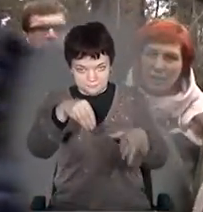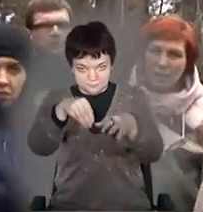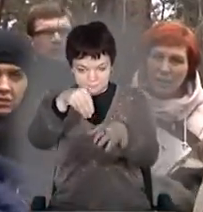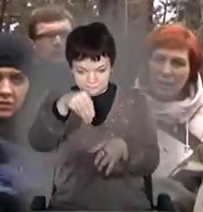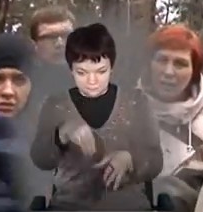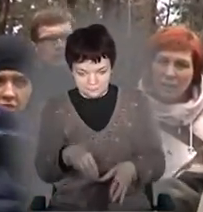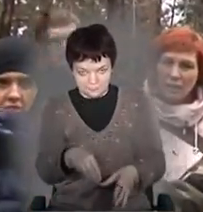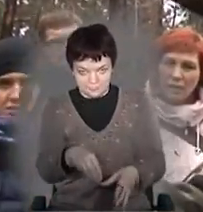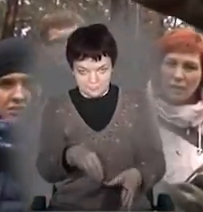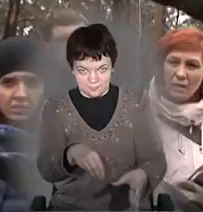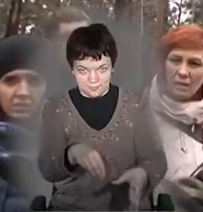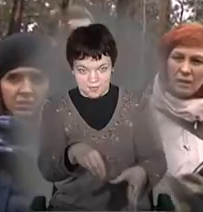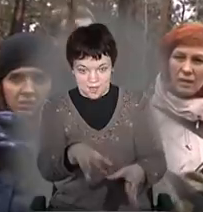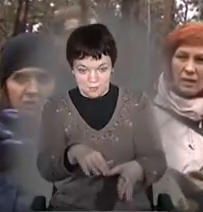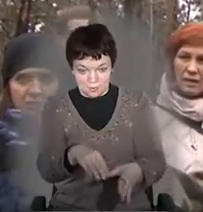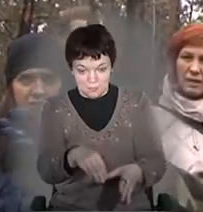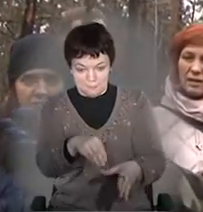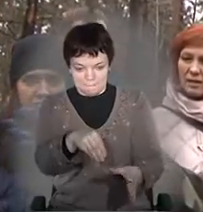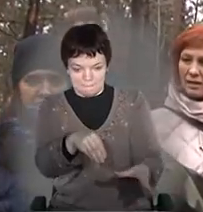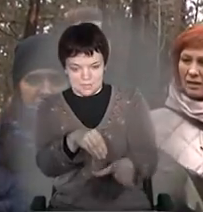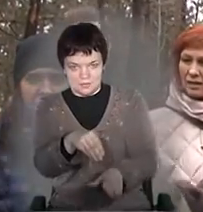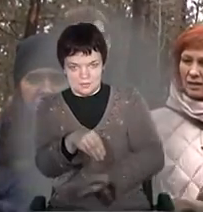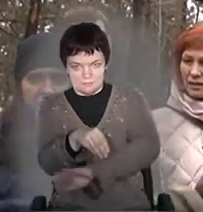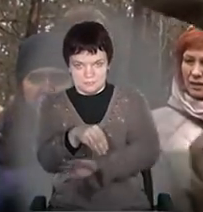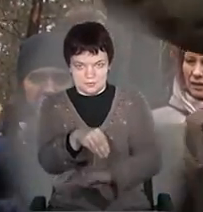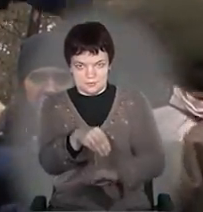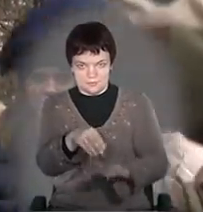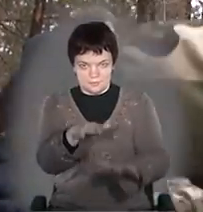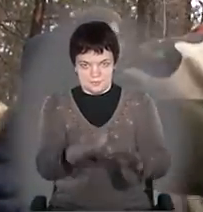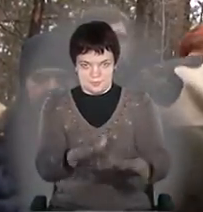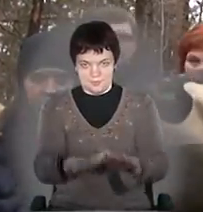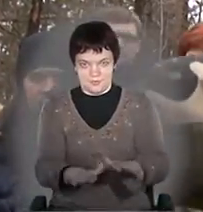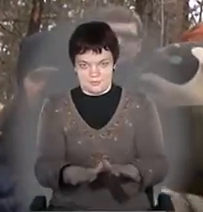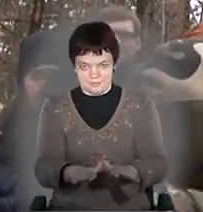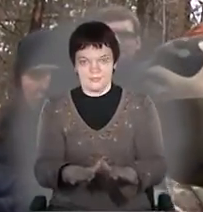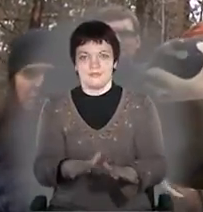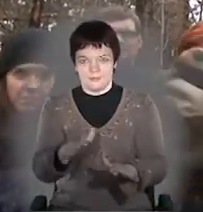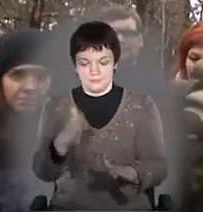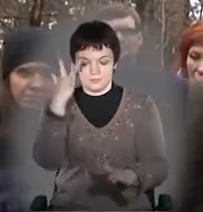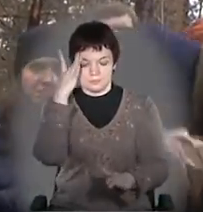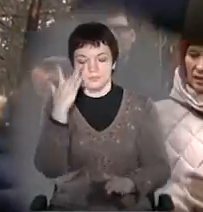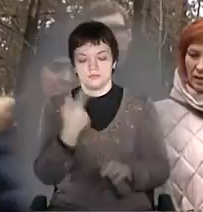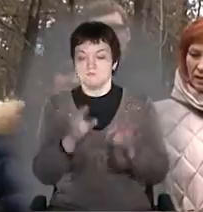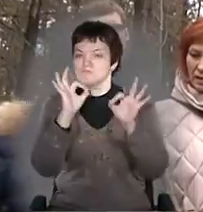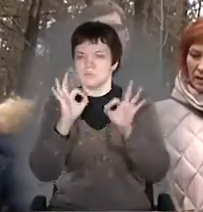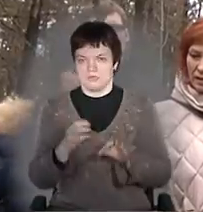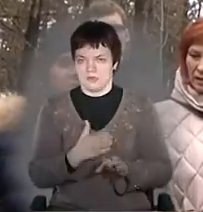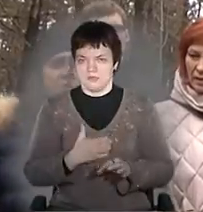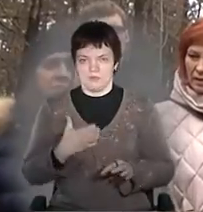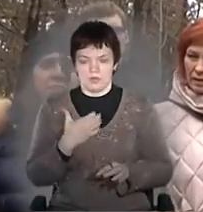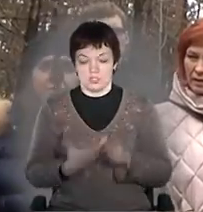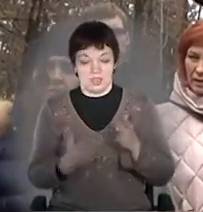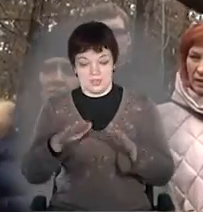держать. Опустил и приподнял. И только после этого мальчик притрамбовал само